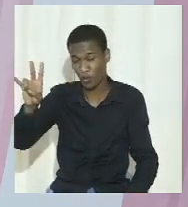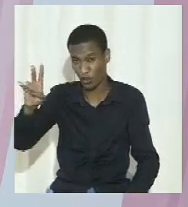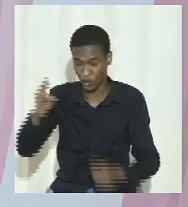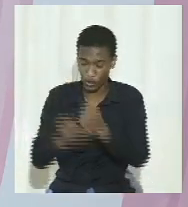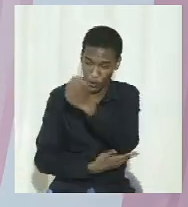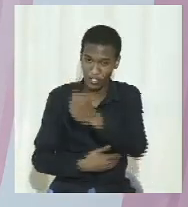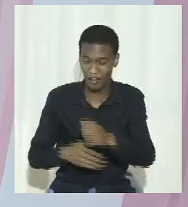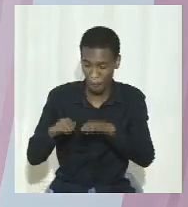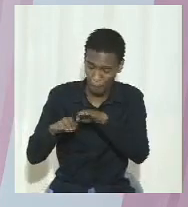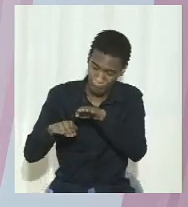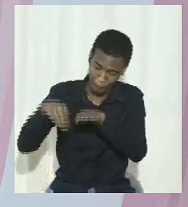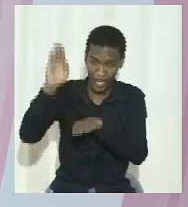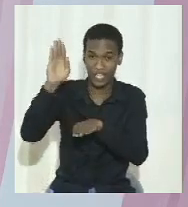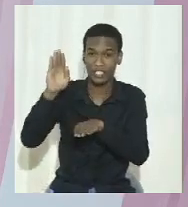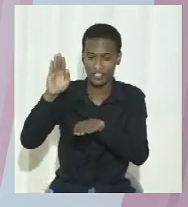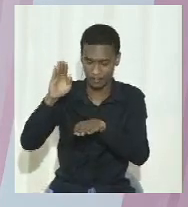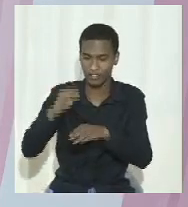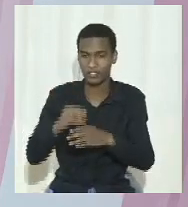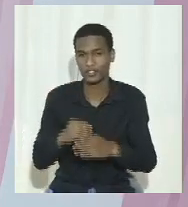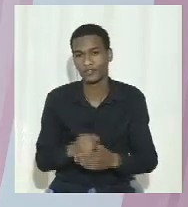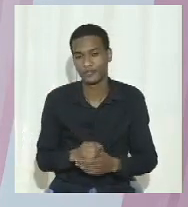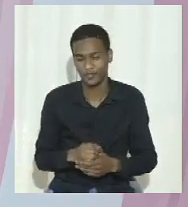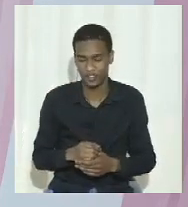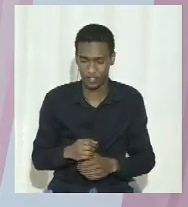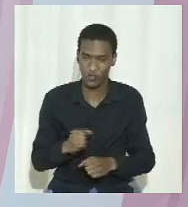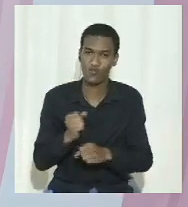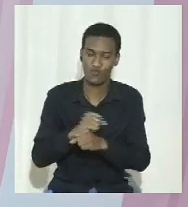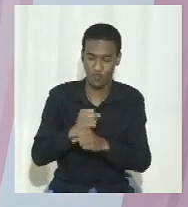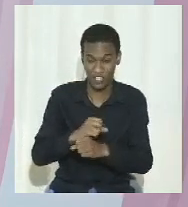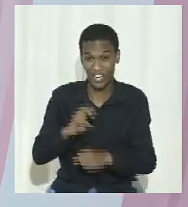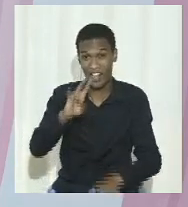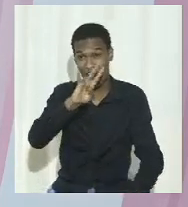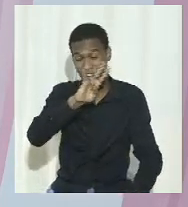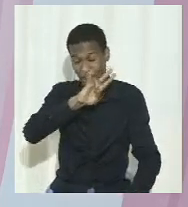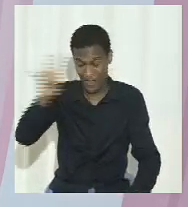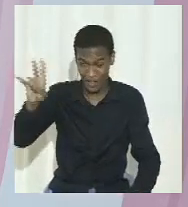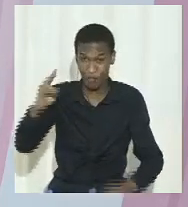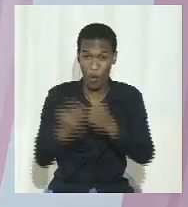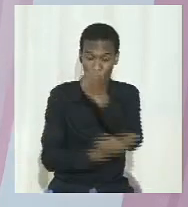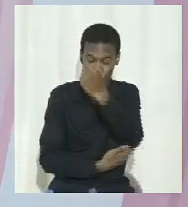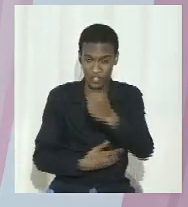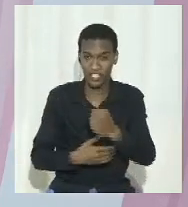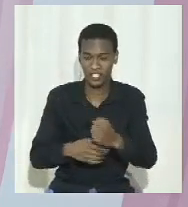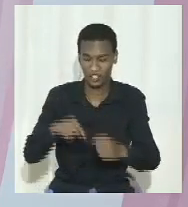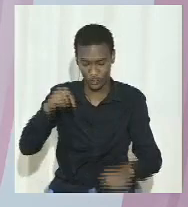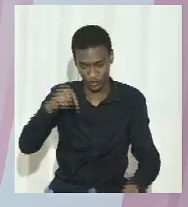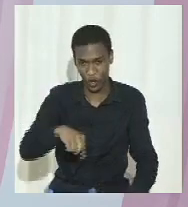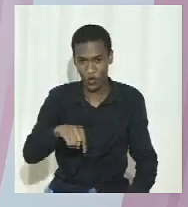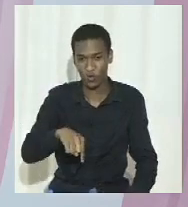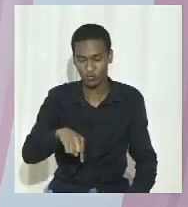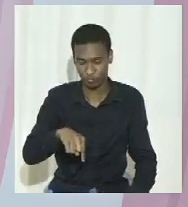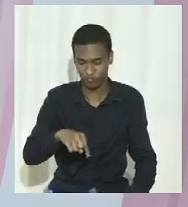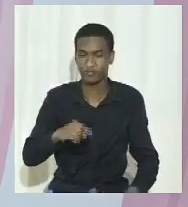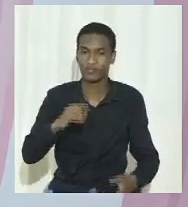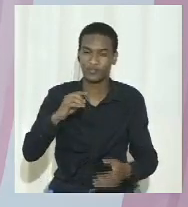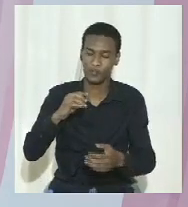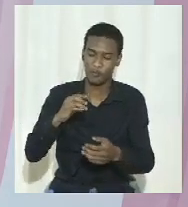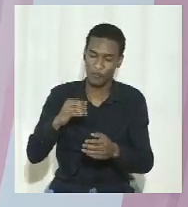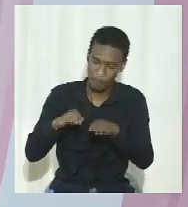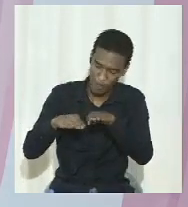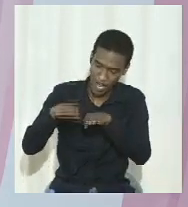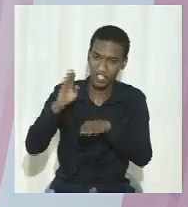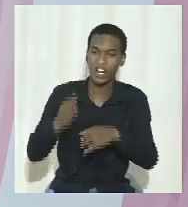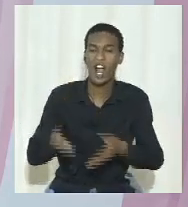tsara fitopolo taona ny miakatra izany hoe voaray izany ny fitopolo taona amin'ity andihany voalohany ity dia manaraka azy eo a